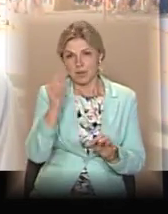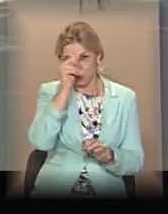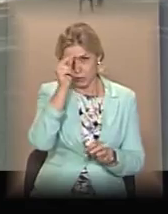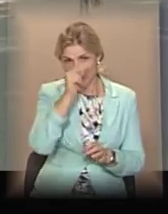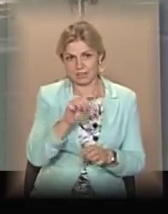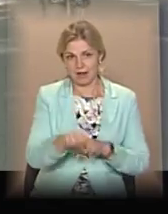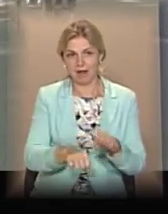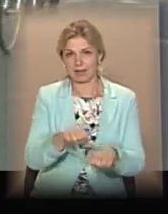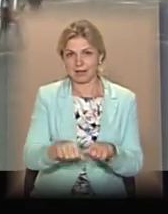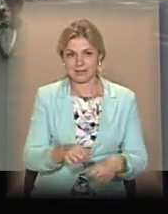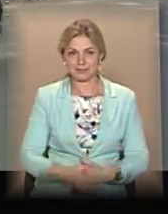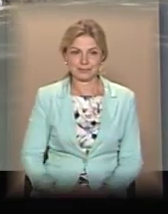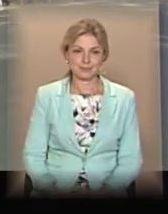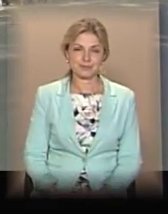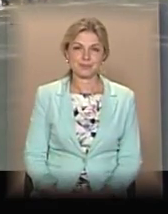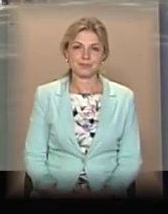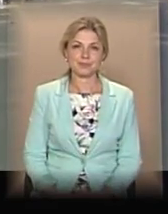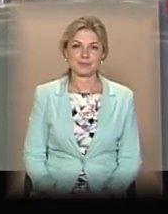кататься.